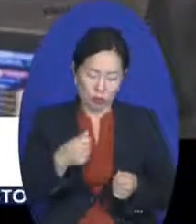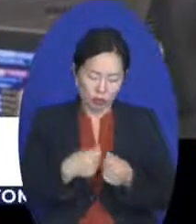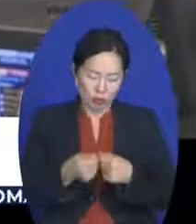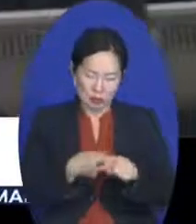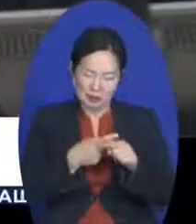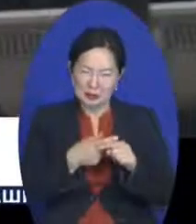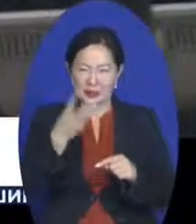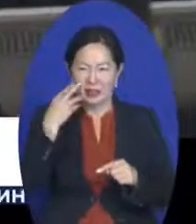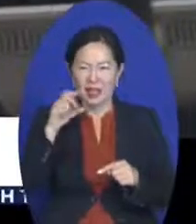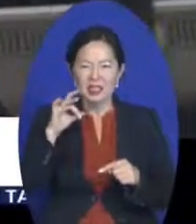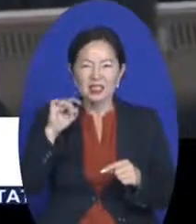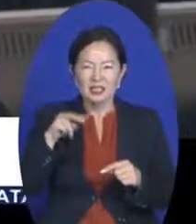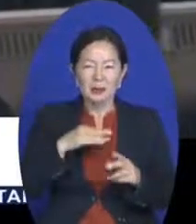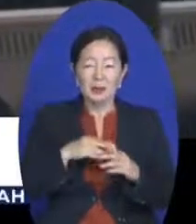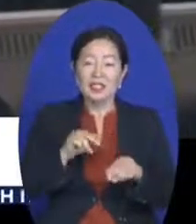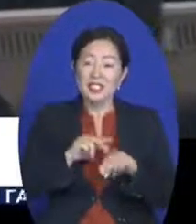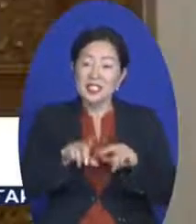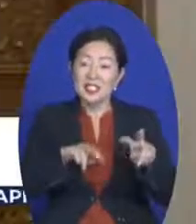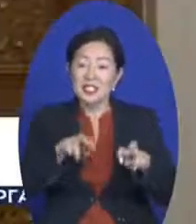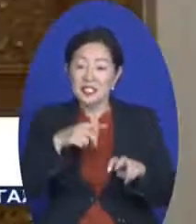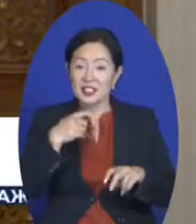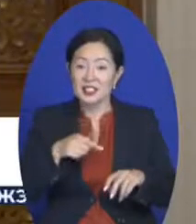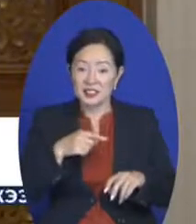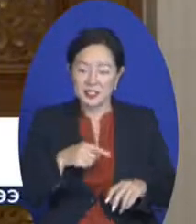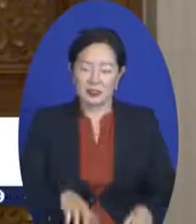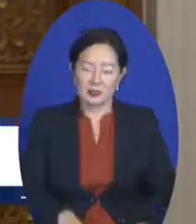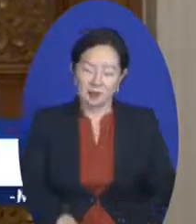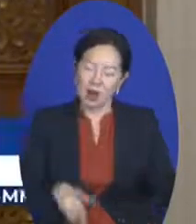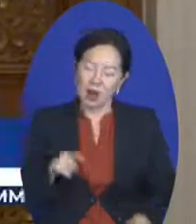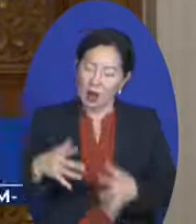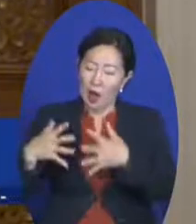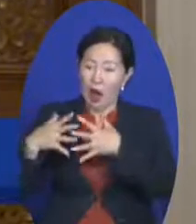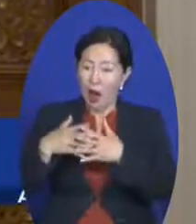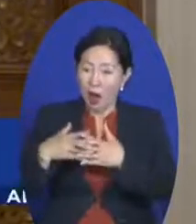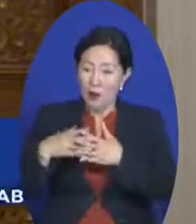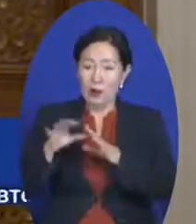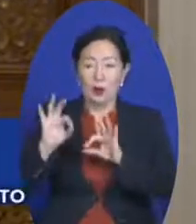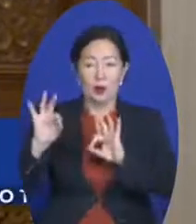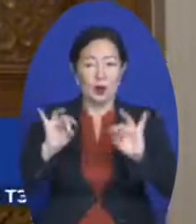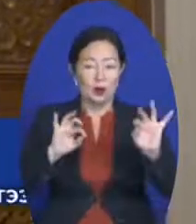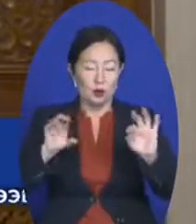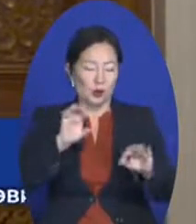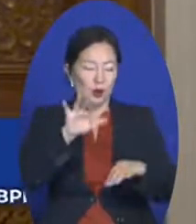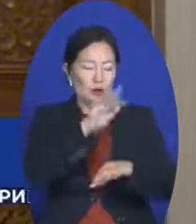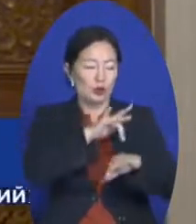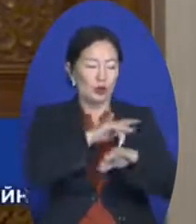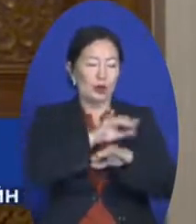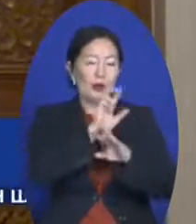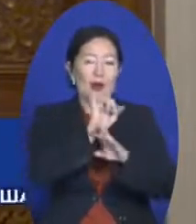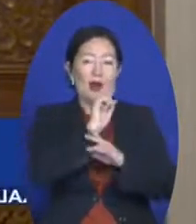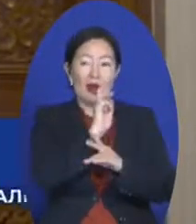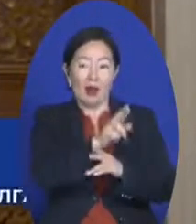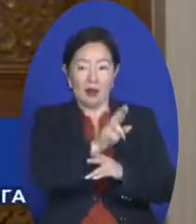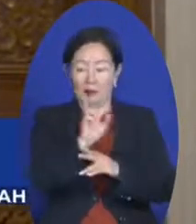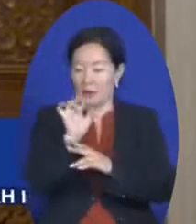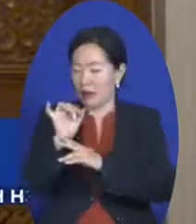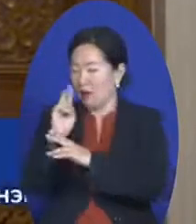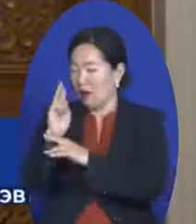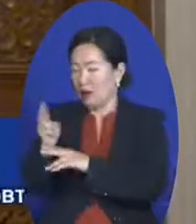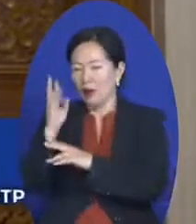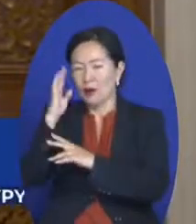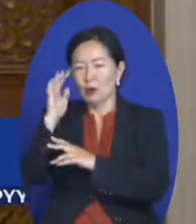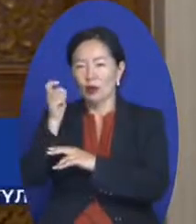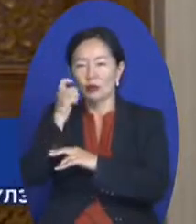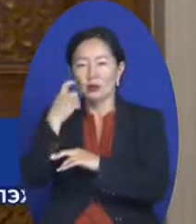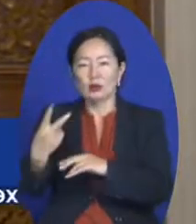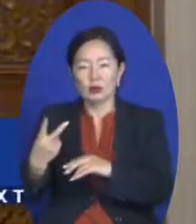дагуулж байгааг шинжээчд анхаарууллаа. Энэ Америкийн нэгдсэн улс тэргүүтэй төв банкуд бодлогын хүүгийн өснөөр дэлхийн зах зээл дээр